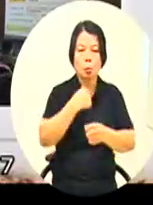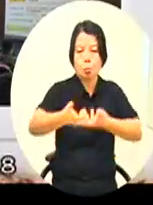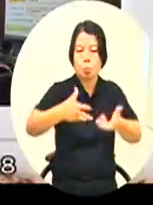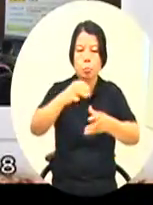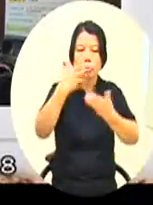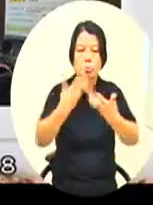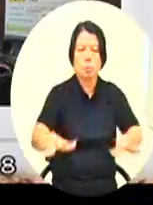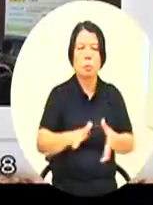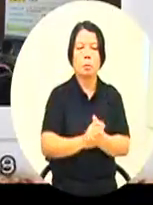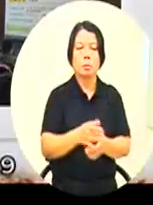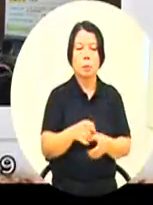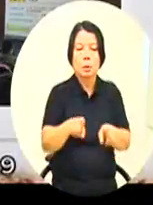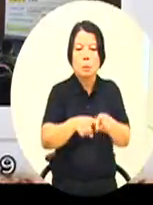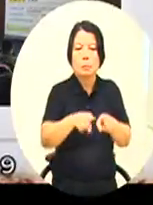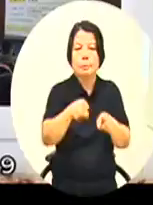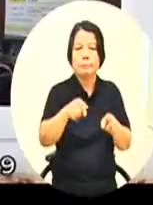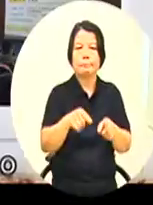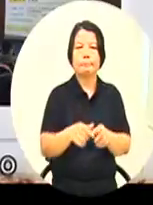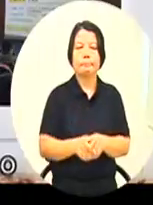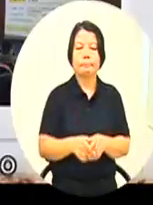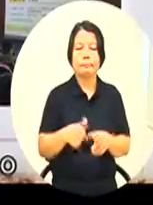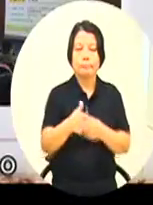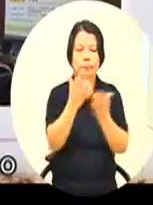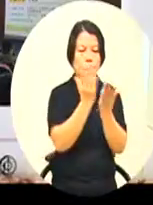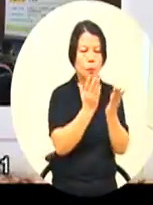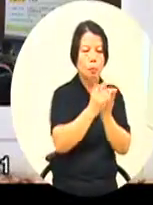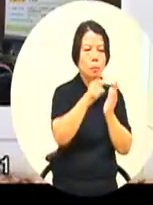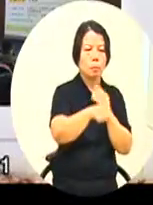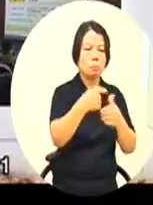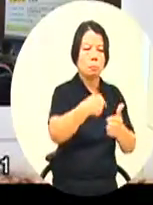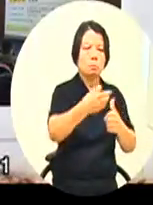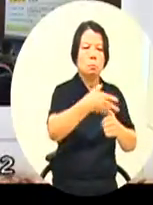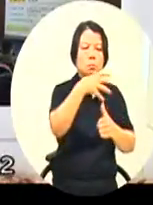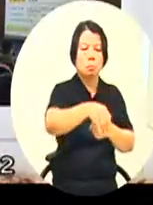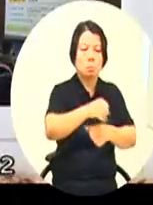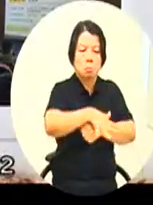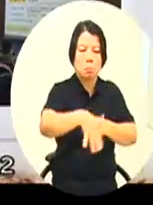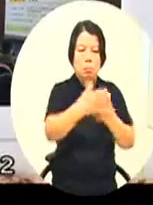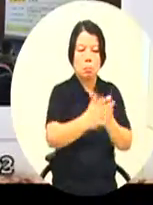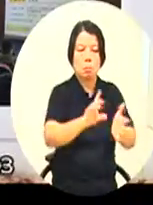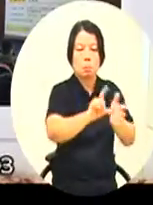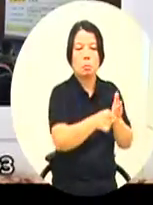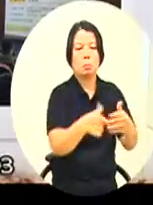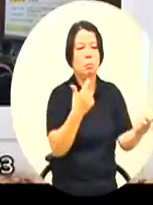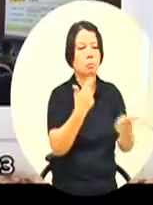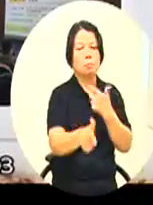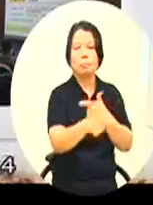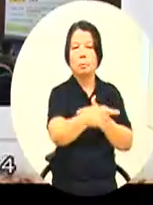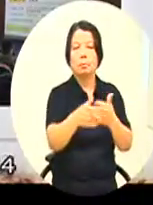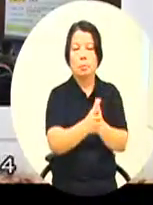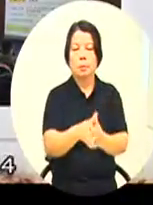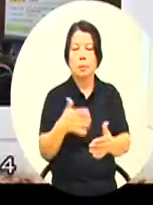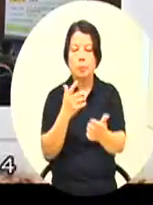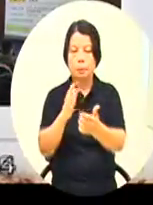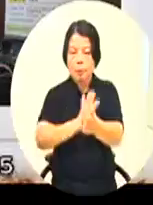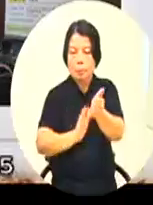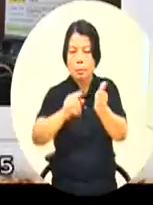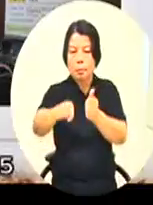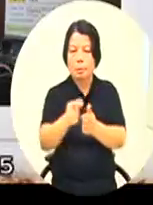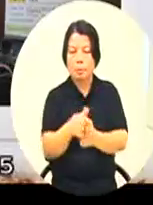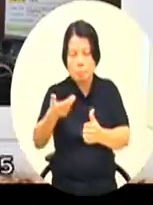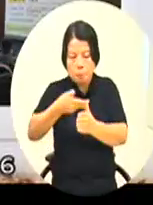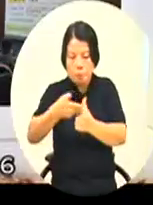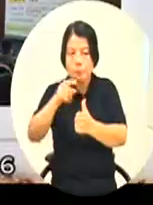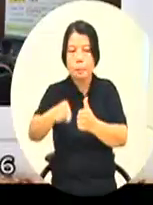如果说要在平常一般的学习教育系统下学习的话，时间上可能没办法配合，会影响他的进修